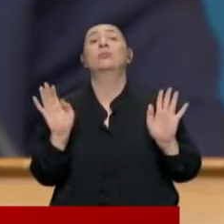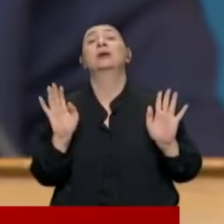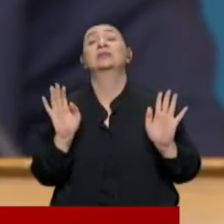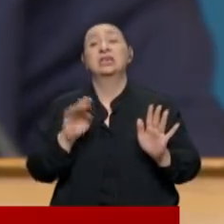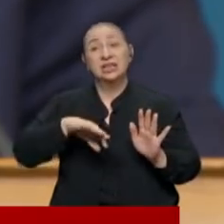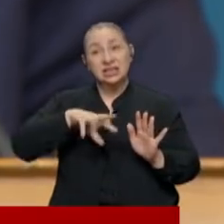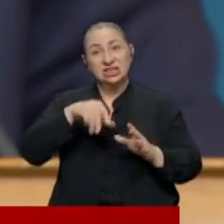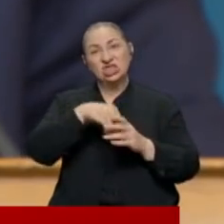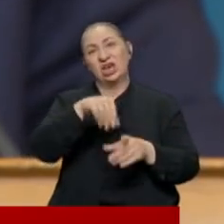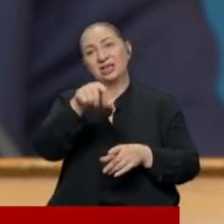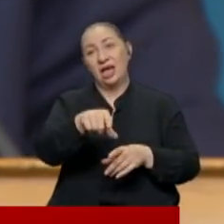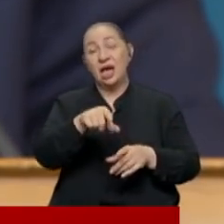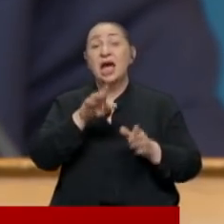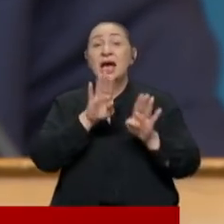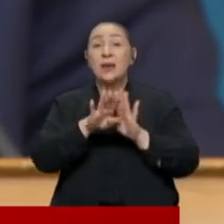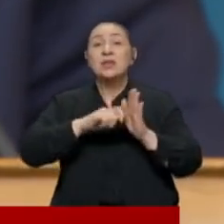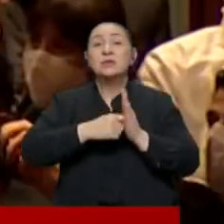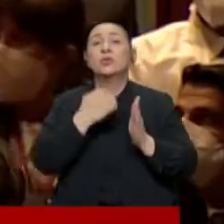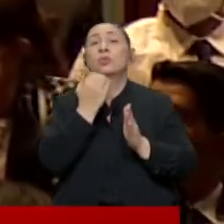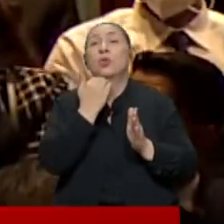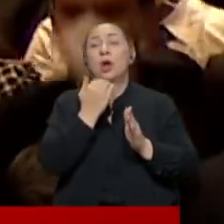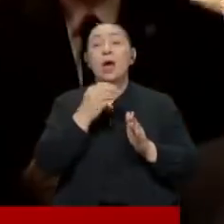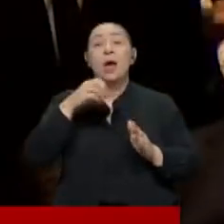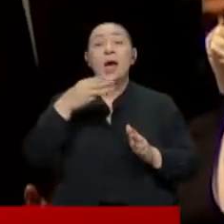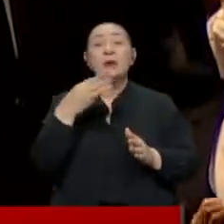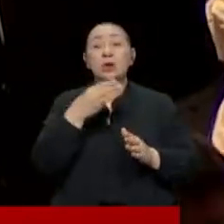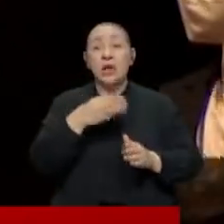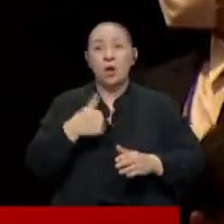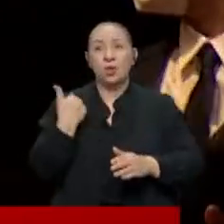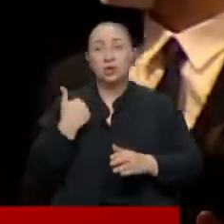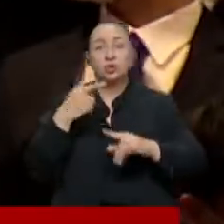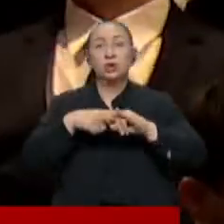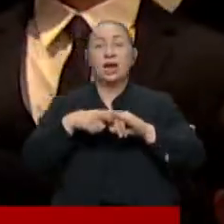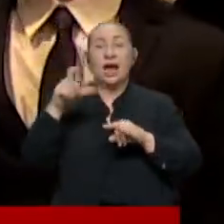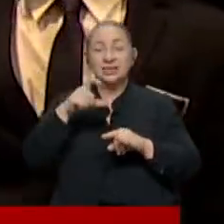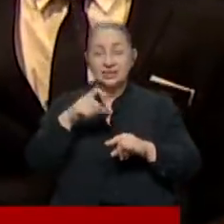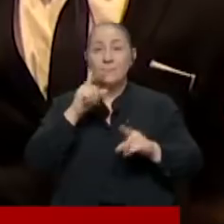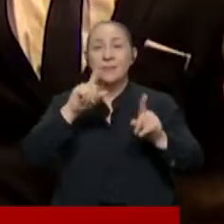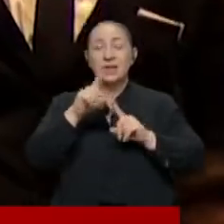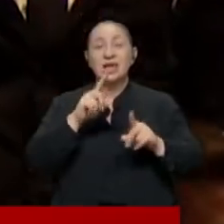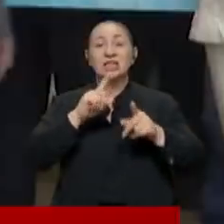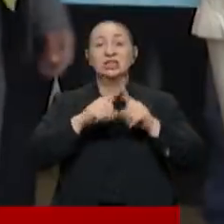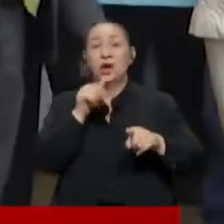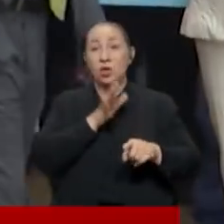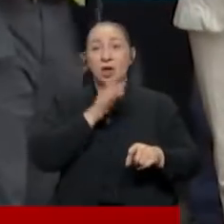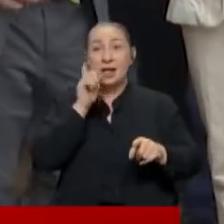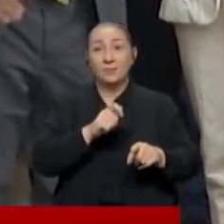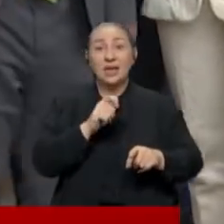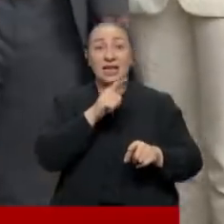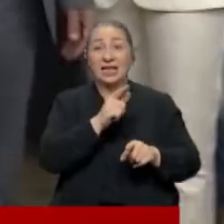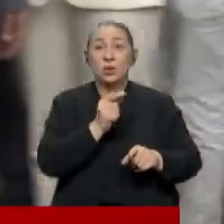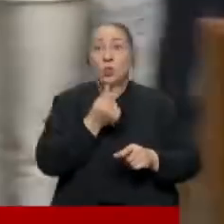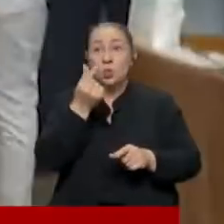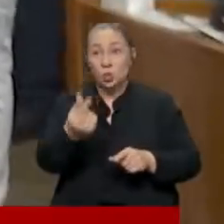tutmaz kır sız içerde kapıdaki tutmuyor Erdoğan'ın avukatı Hüseyin Aydın mahkemenin Kılıçdaroğlu hakkında yaptığı